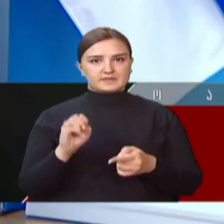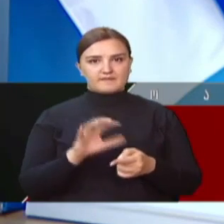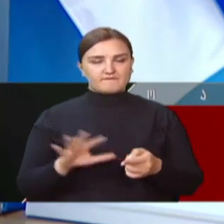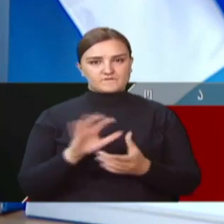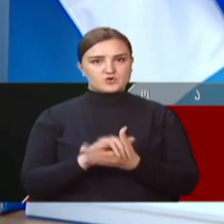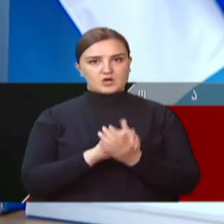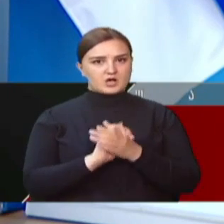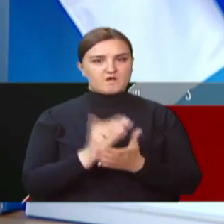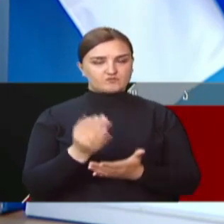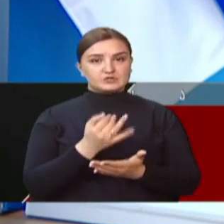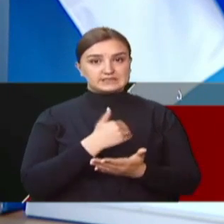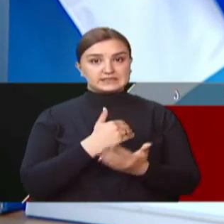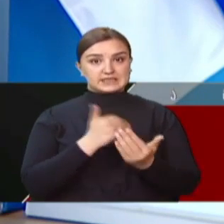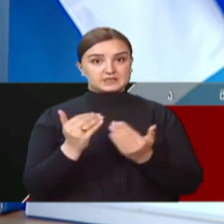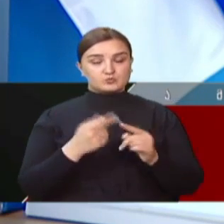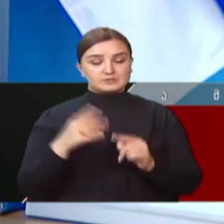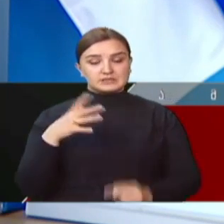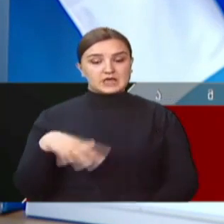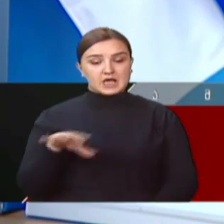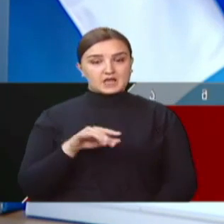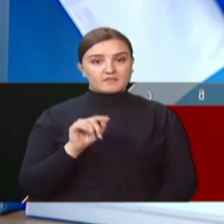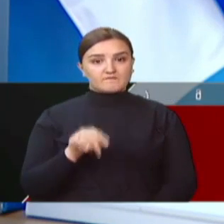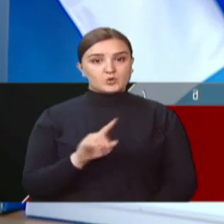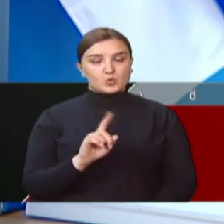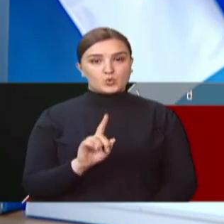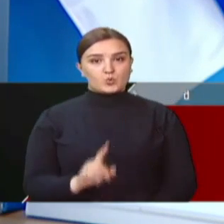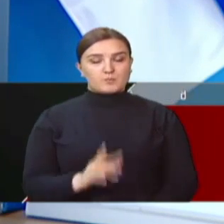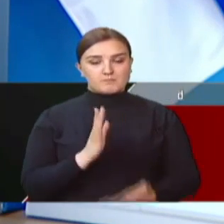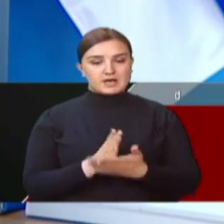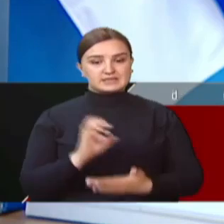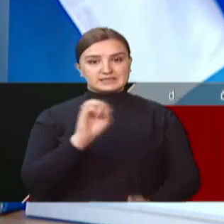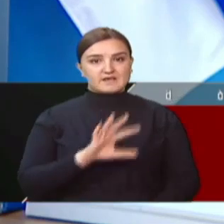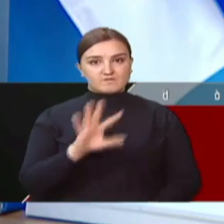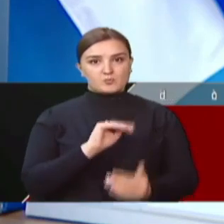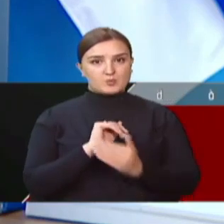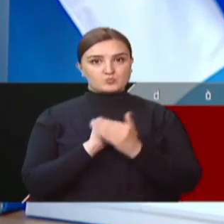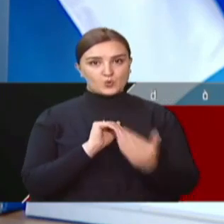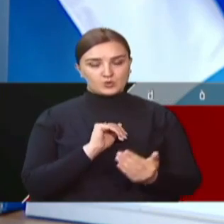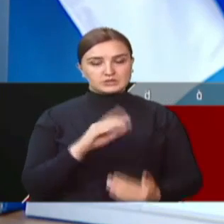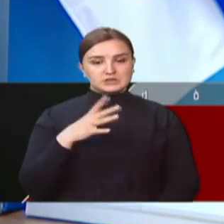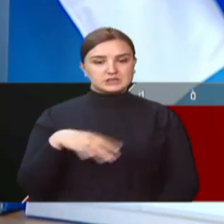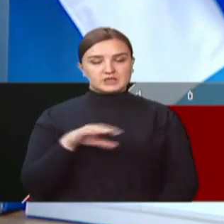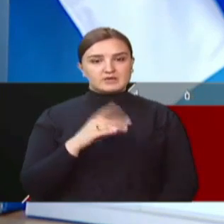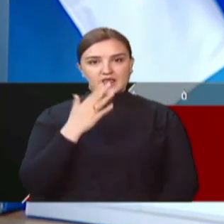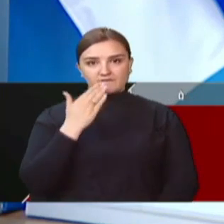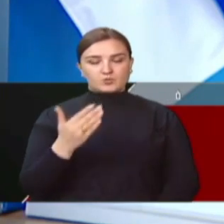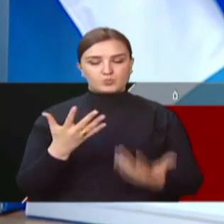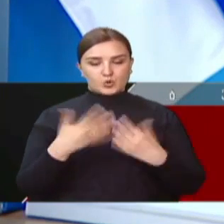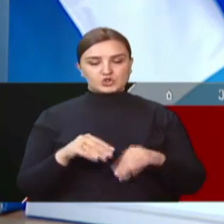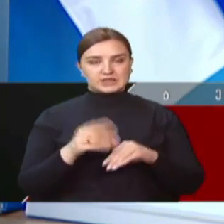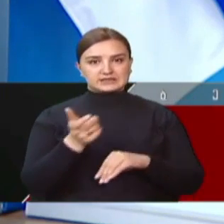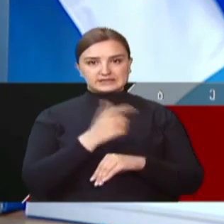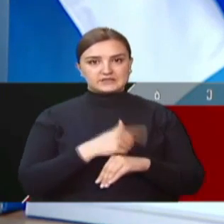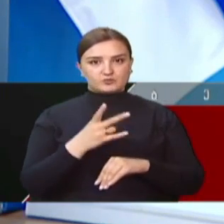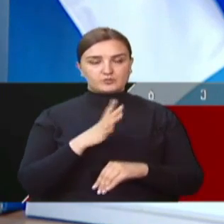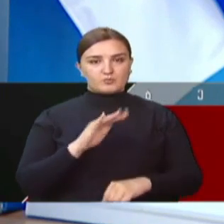ევროკავშირის სტრატეგიულ ინტერესებსაც, იმიტომ რომ საქართველო რომ არის ევროპის ნაწილი და საქართველოს რომ ევროპული ოჯახის წევრი უნდა